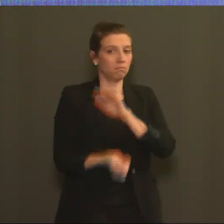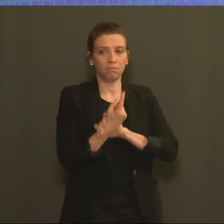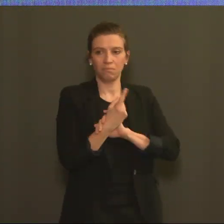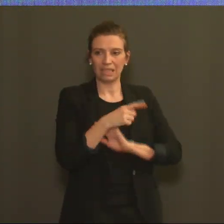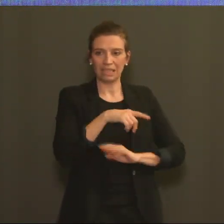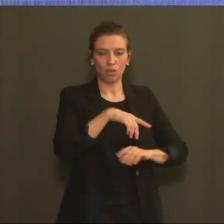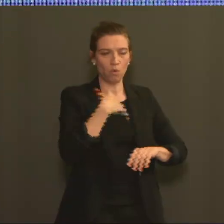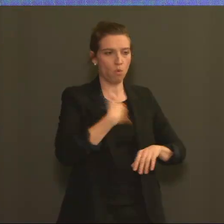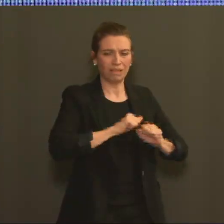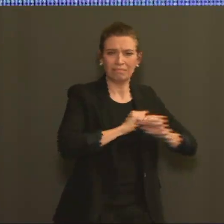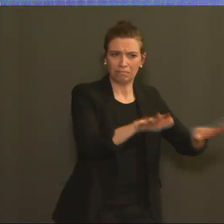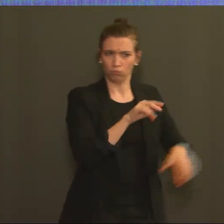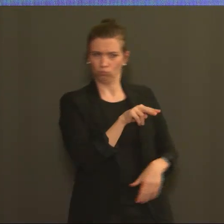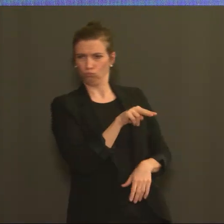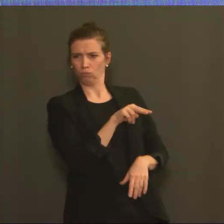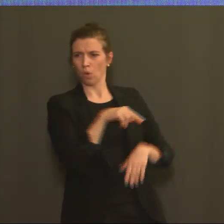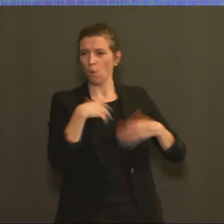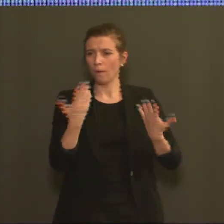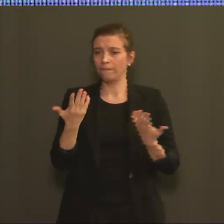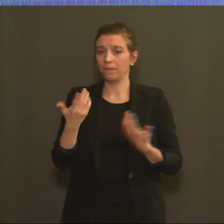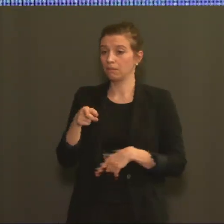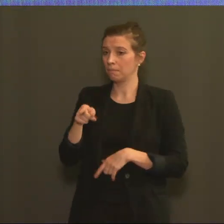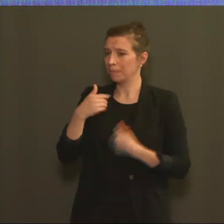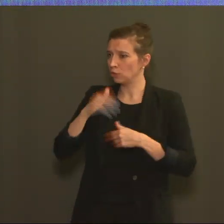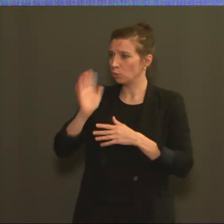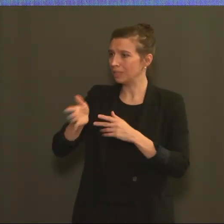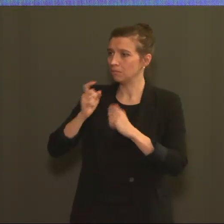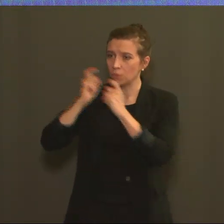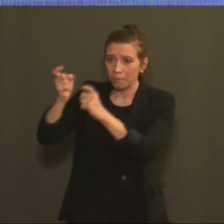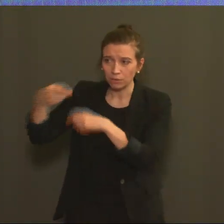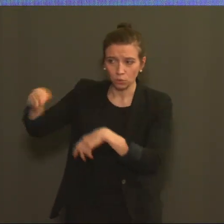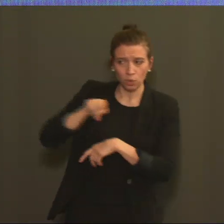geschiedenis bij voorkeur gekarakteriseerd worden